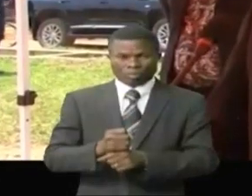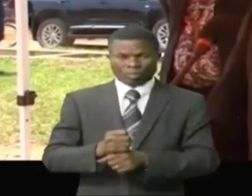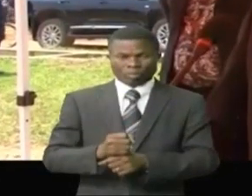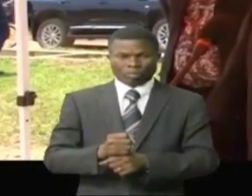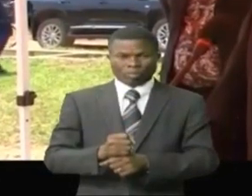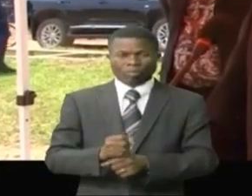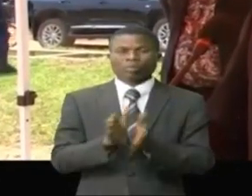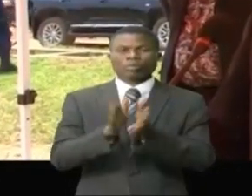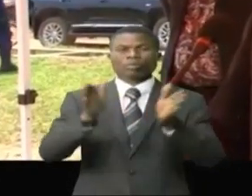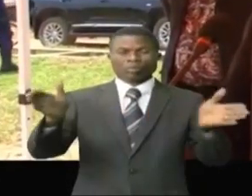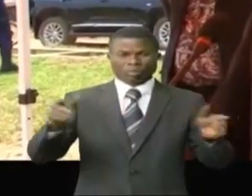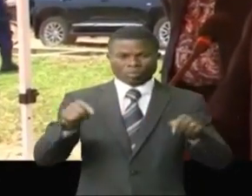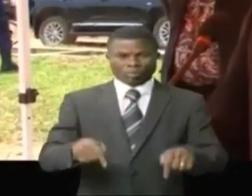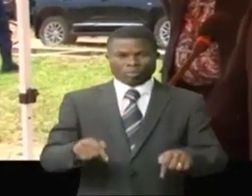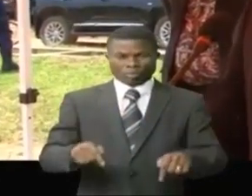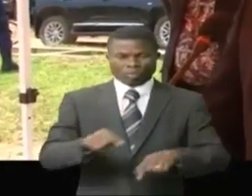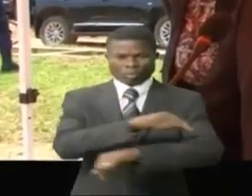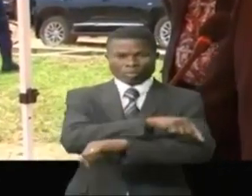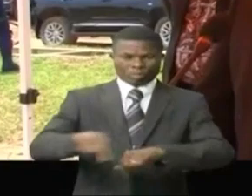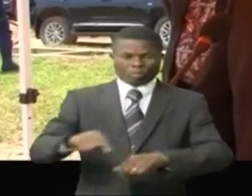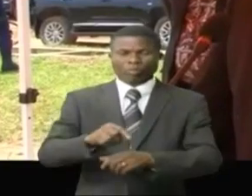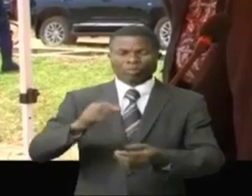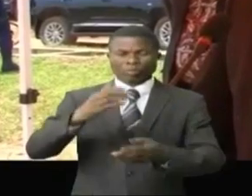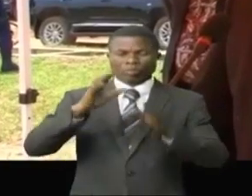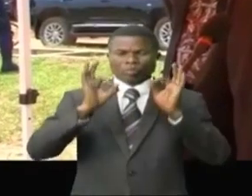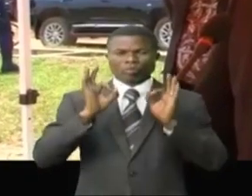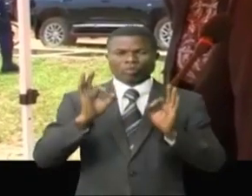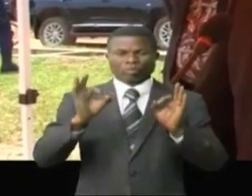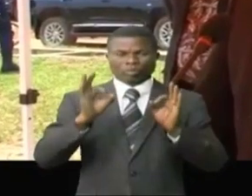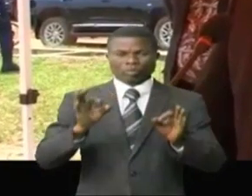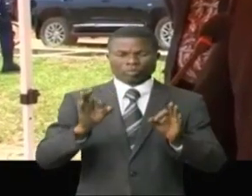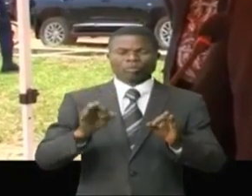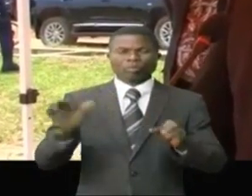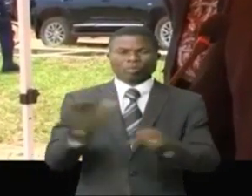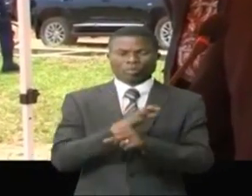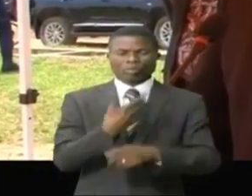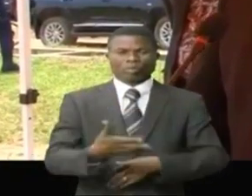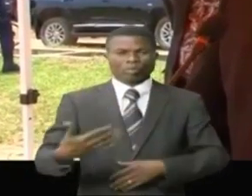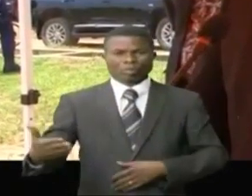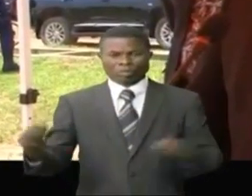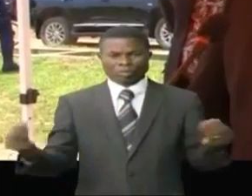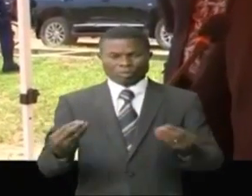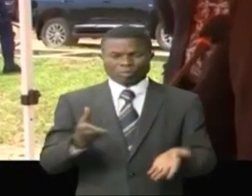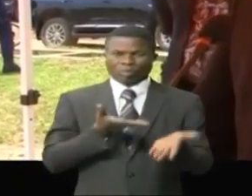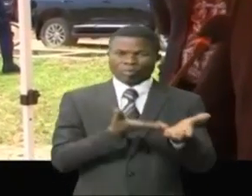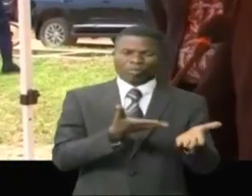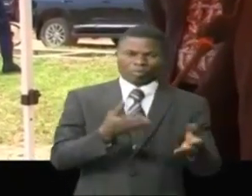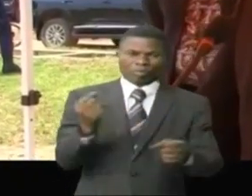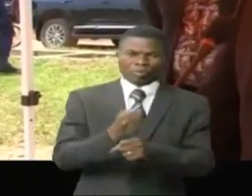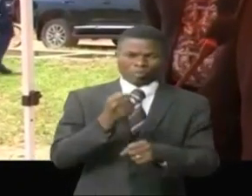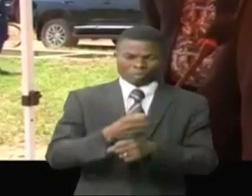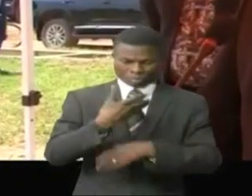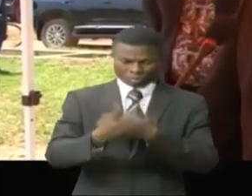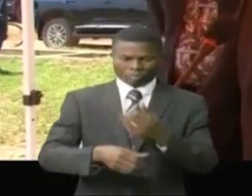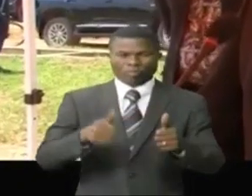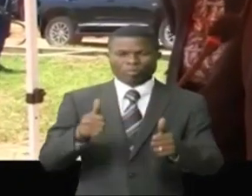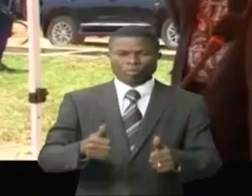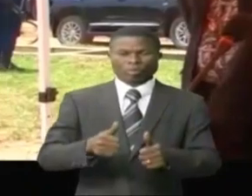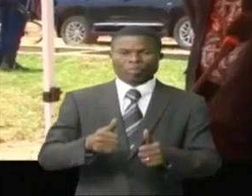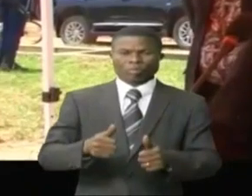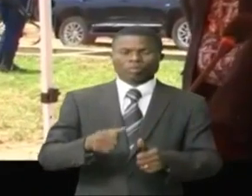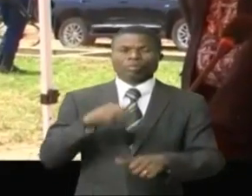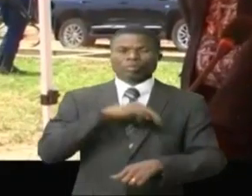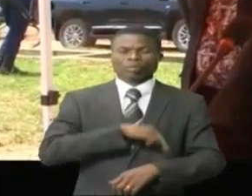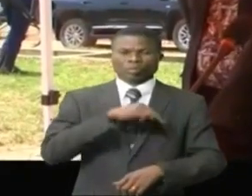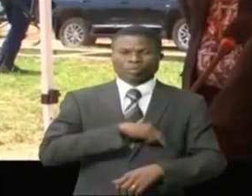manière officielle d'un siège réhabilité et équipé afin de faciliter la réalisation de sa